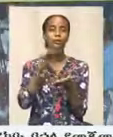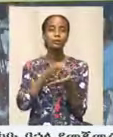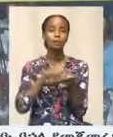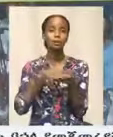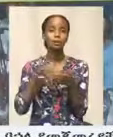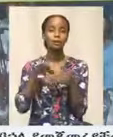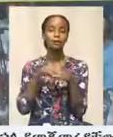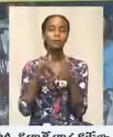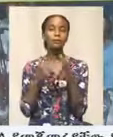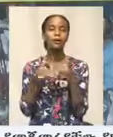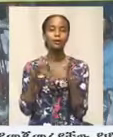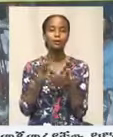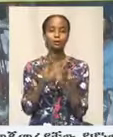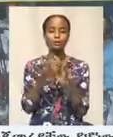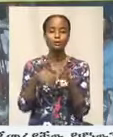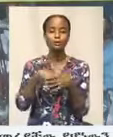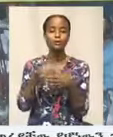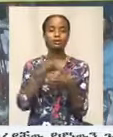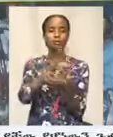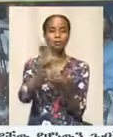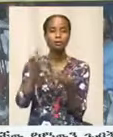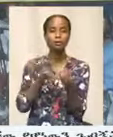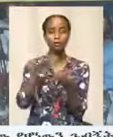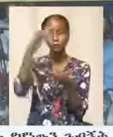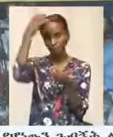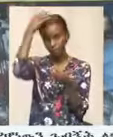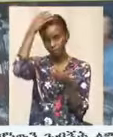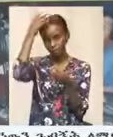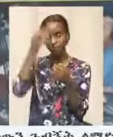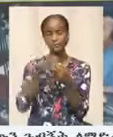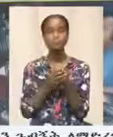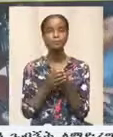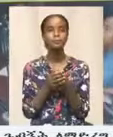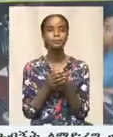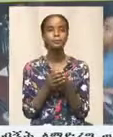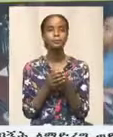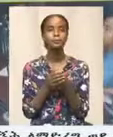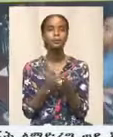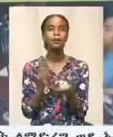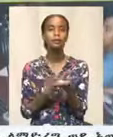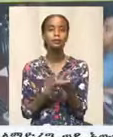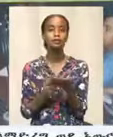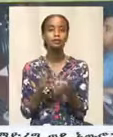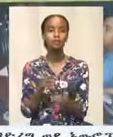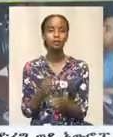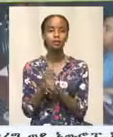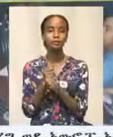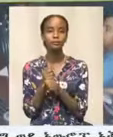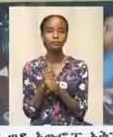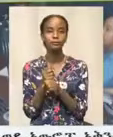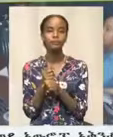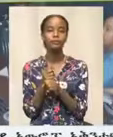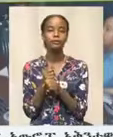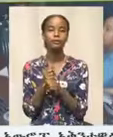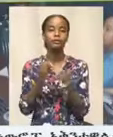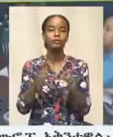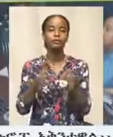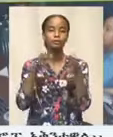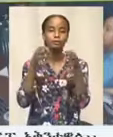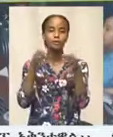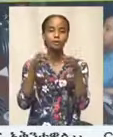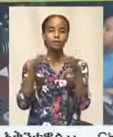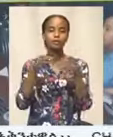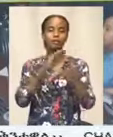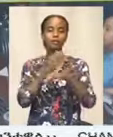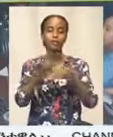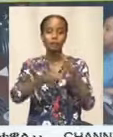በ14.2 ሚሊዮን ብር በላይ በሆነ ወጪ በክልሉ መንግስት የበጀት ድጋፍ ትራንስሚተር፣